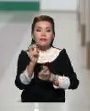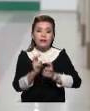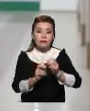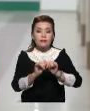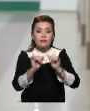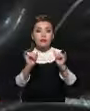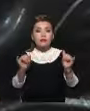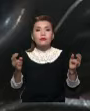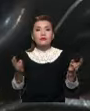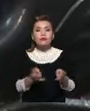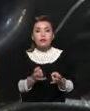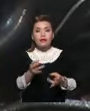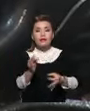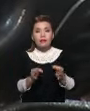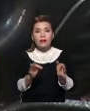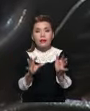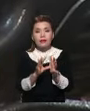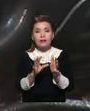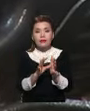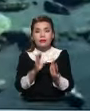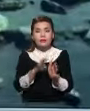без нормальной энергетики это невозможно.